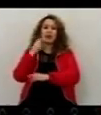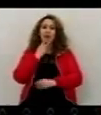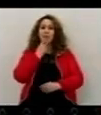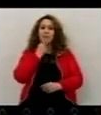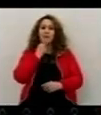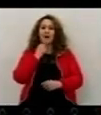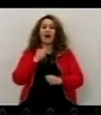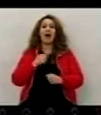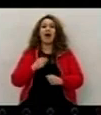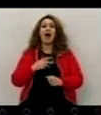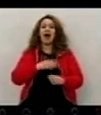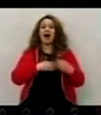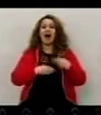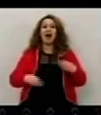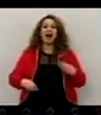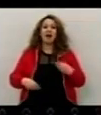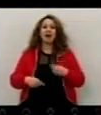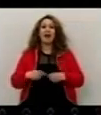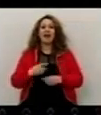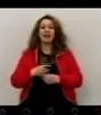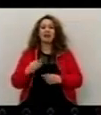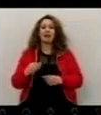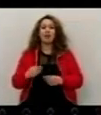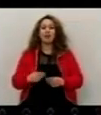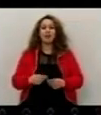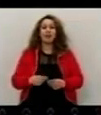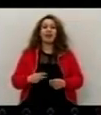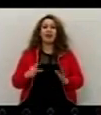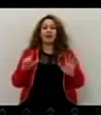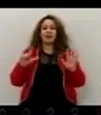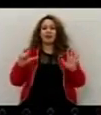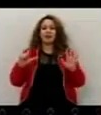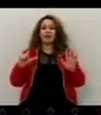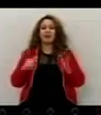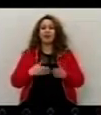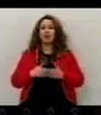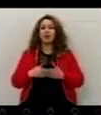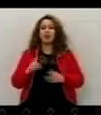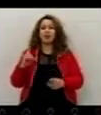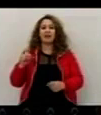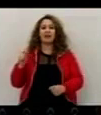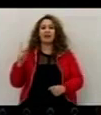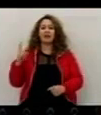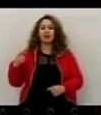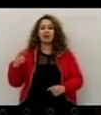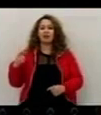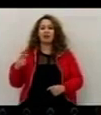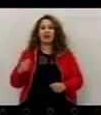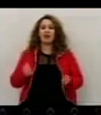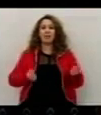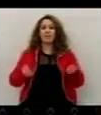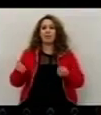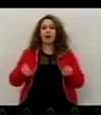الصحة الحيوانية بولاية أضرار تمرست وتندوف، و70 مليون دينار جزائري مخصصة لاقتناء مركبات وسيارات